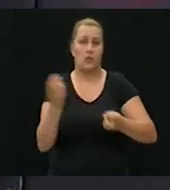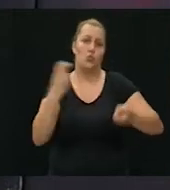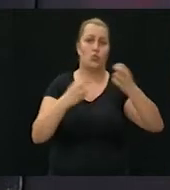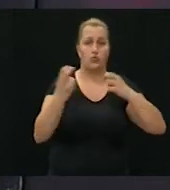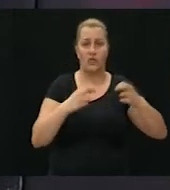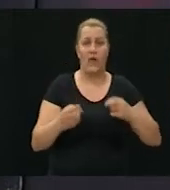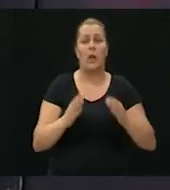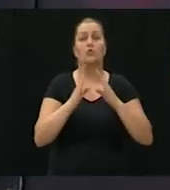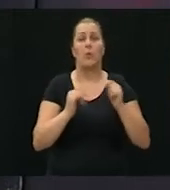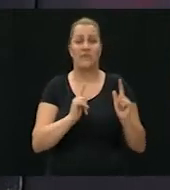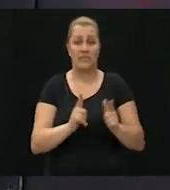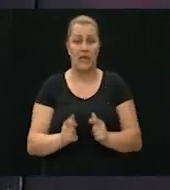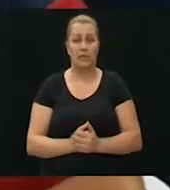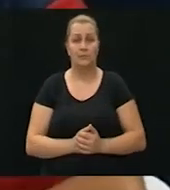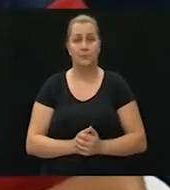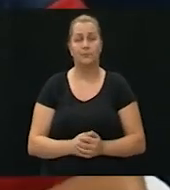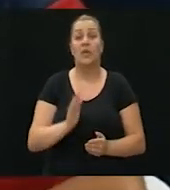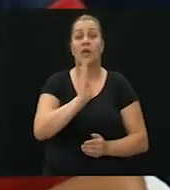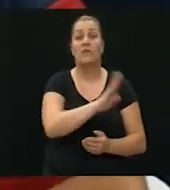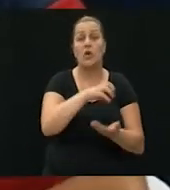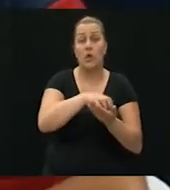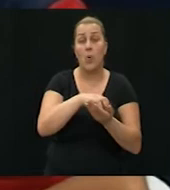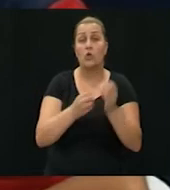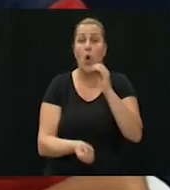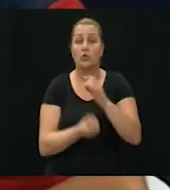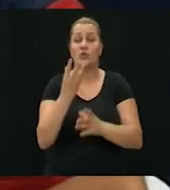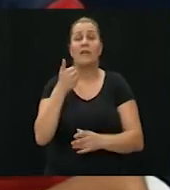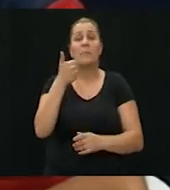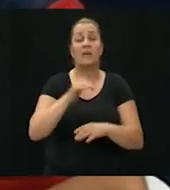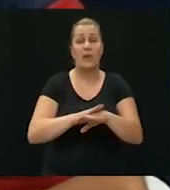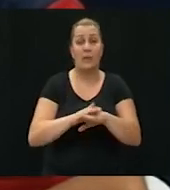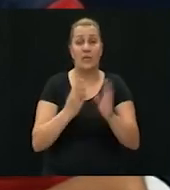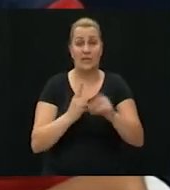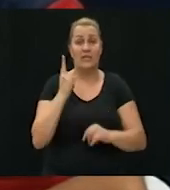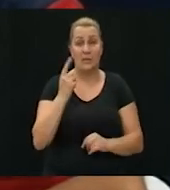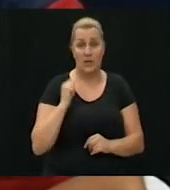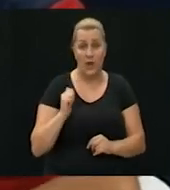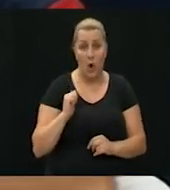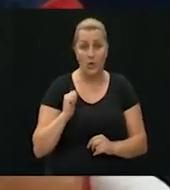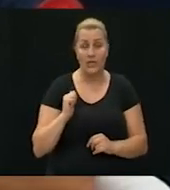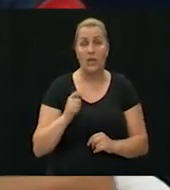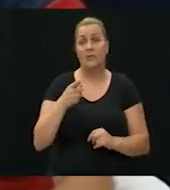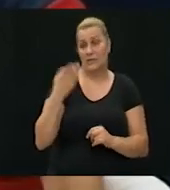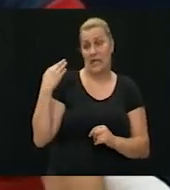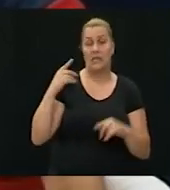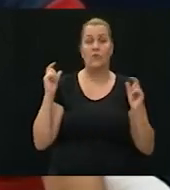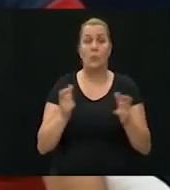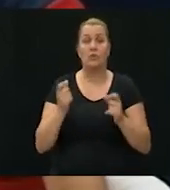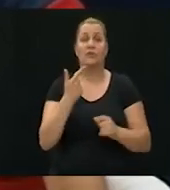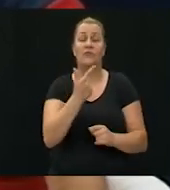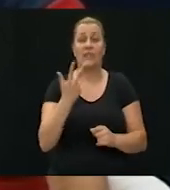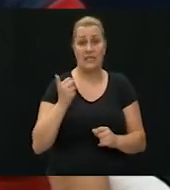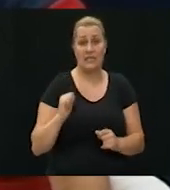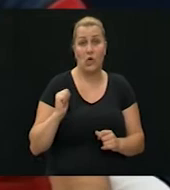odazivom u domovinski rat. Vaša vojna, Dubo, je osnovana 1. lipnja 1991. godine. Eto, proslavili ste nedavno i